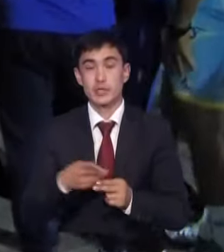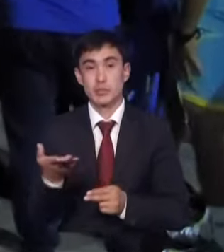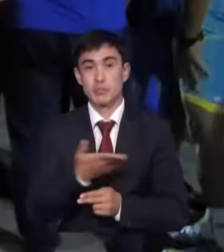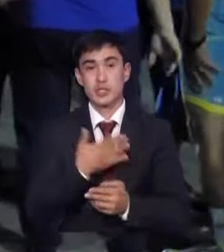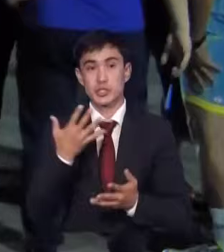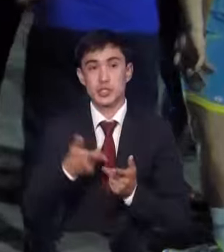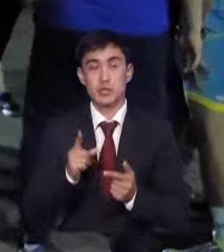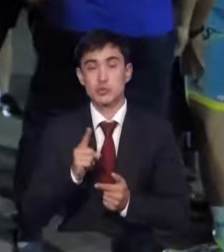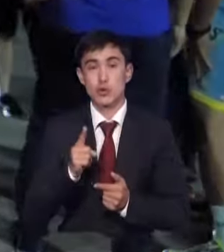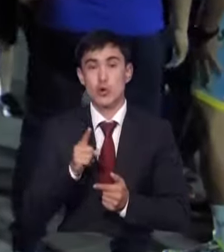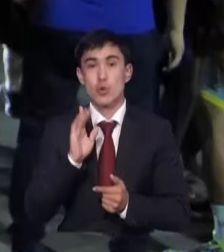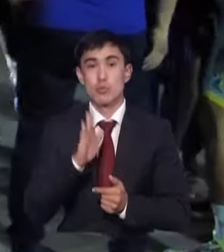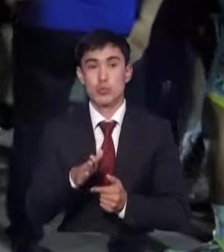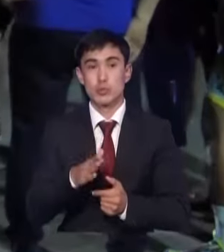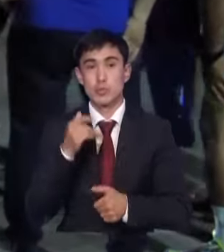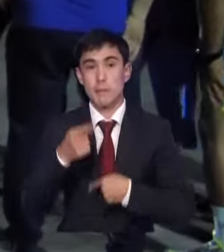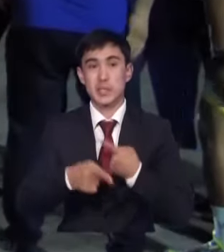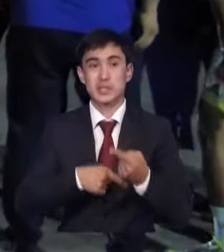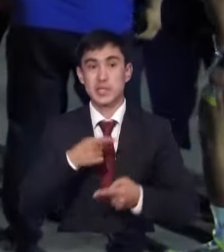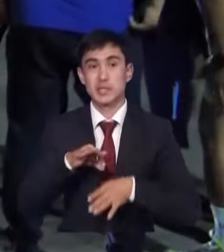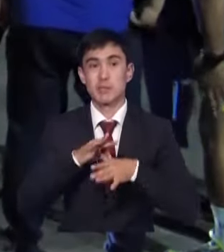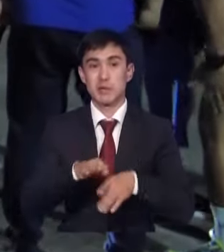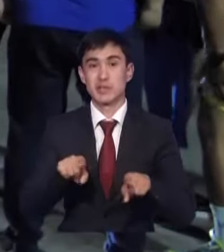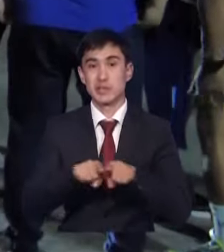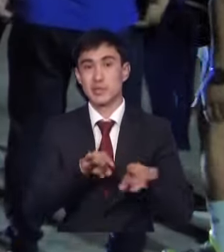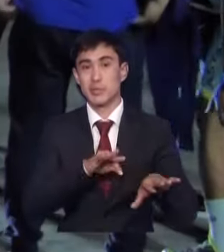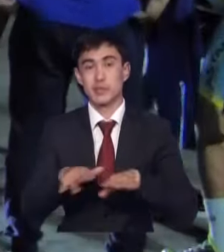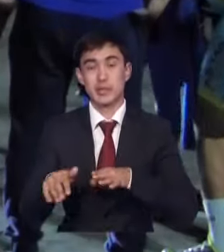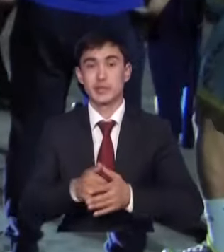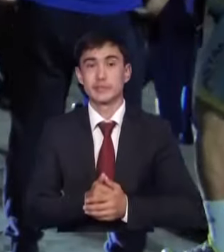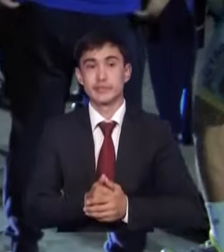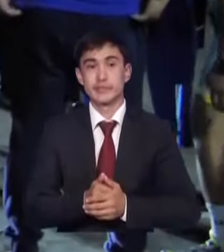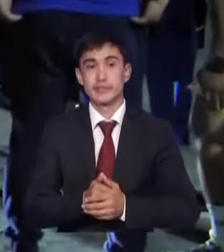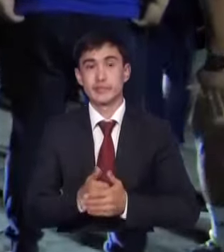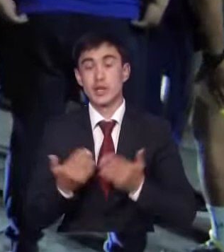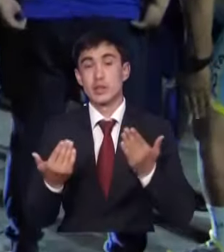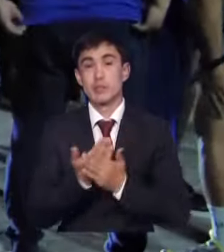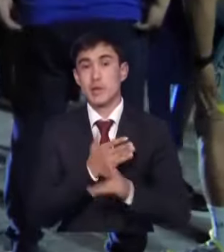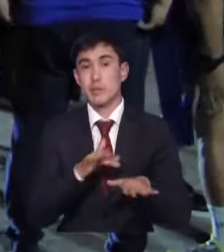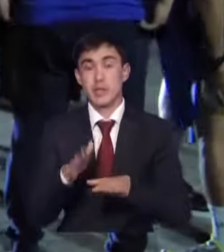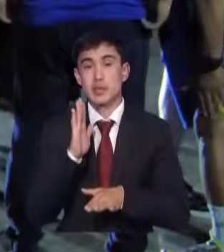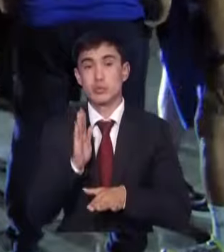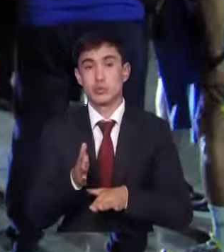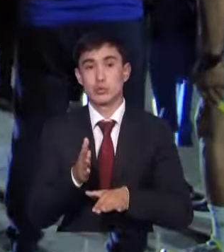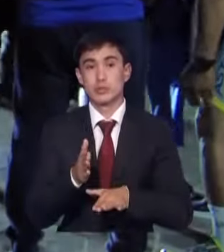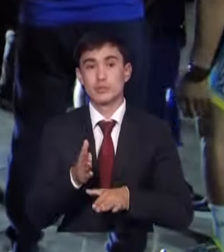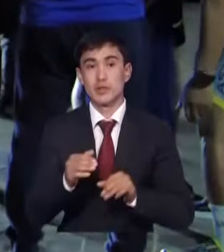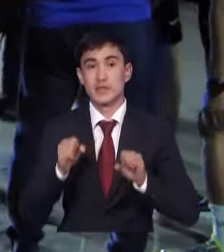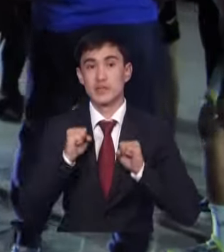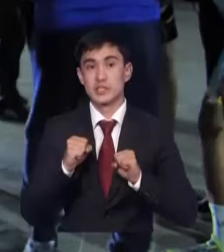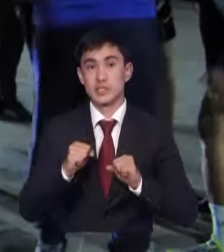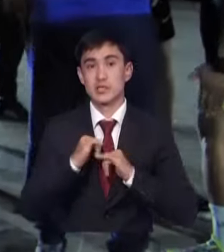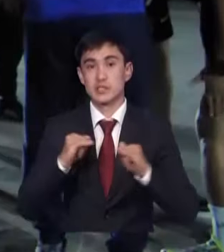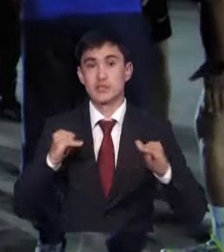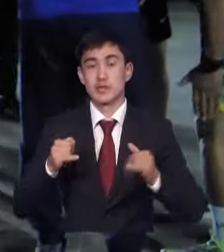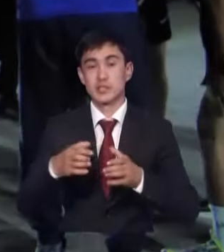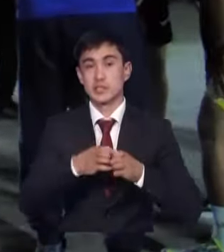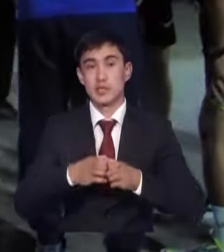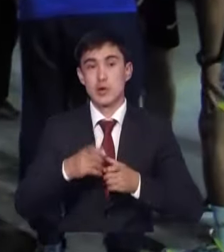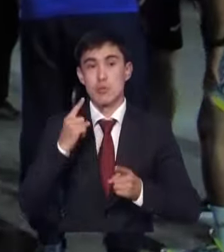считаем, что будем теперь на постоянной основе проводить такие мероприятия. Такие мероприятия, мы думаем, это физически развиваются люди,